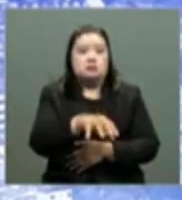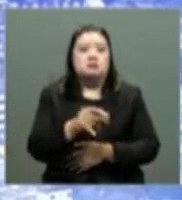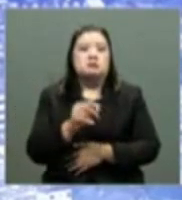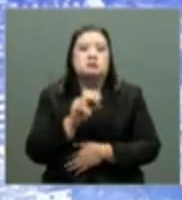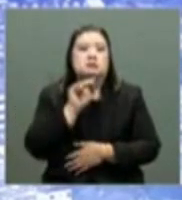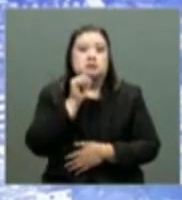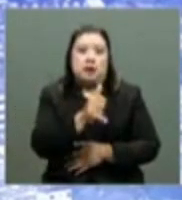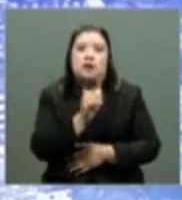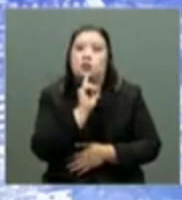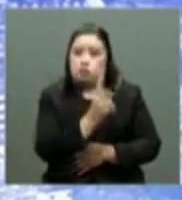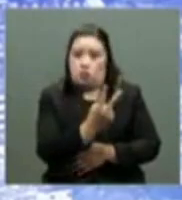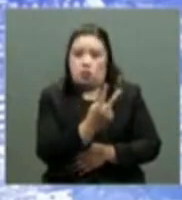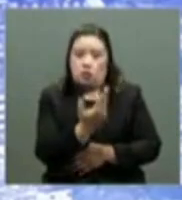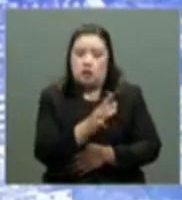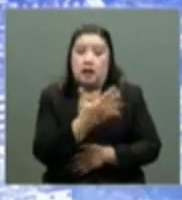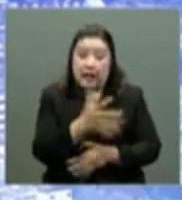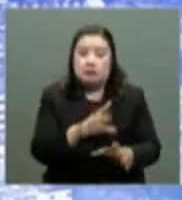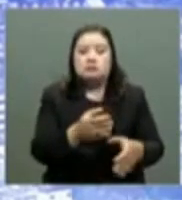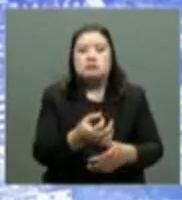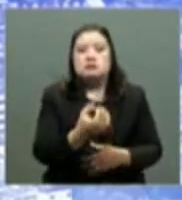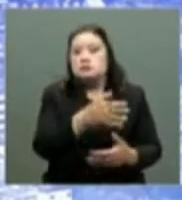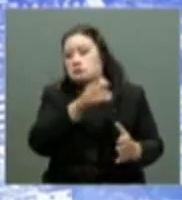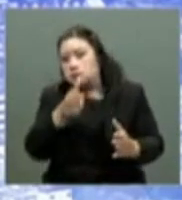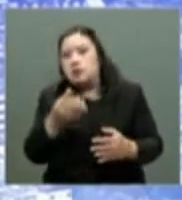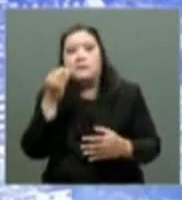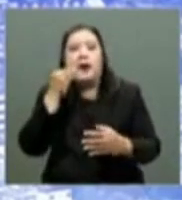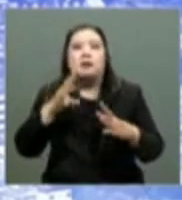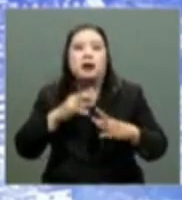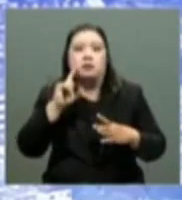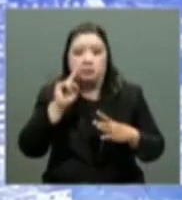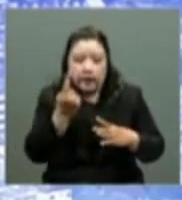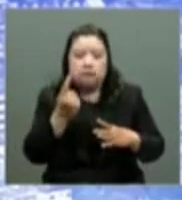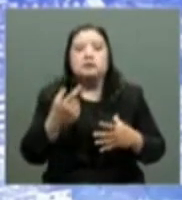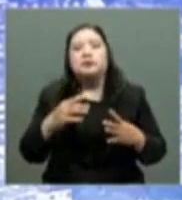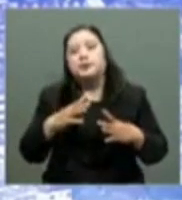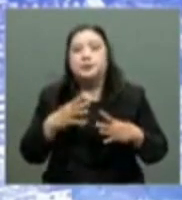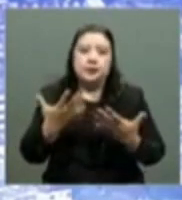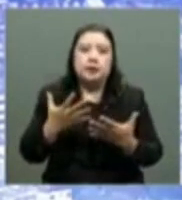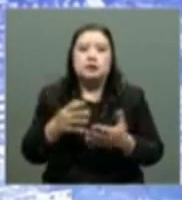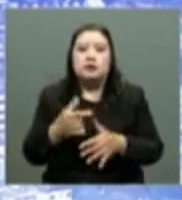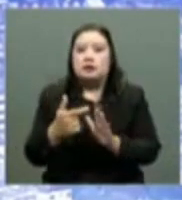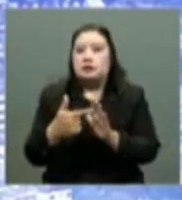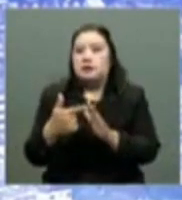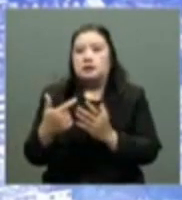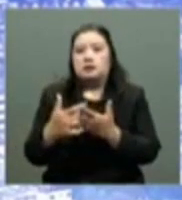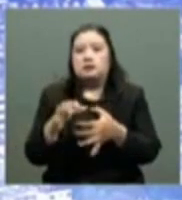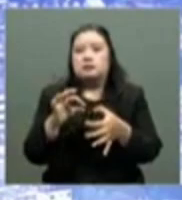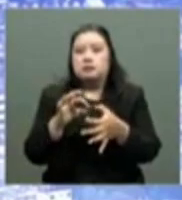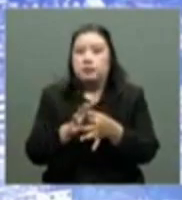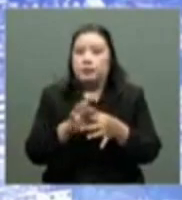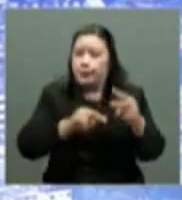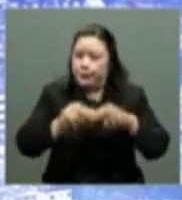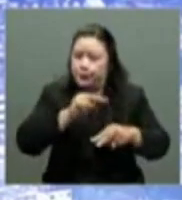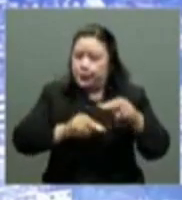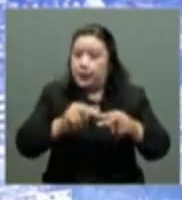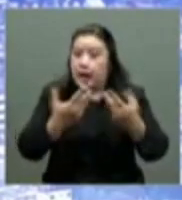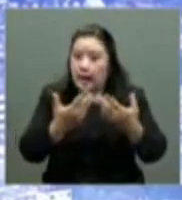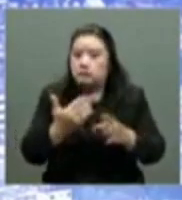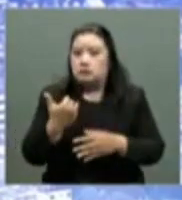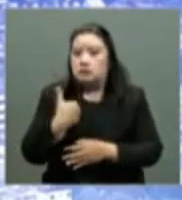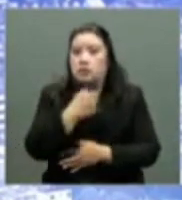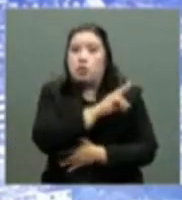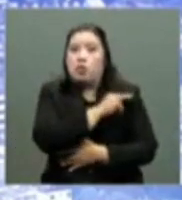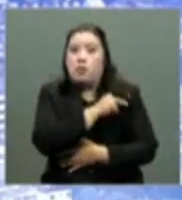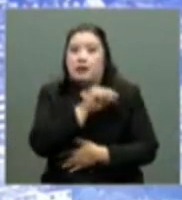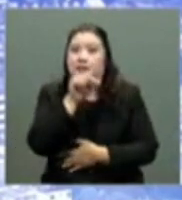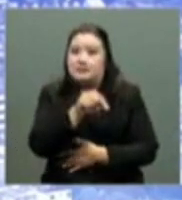าตัวที่บ้านวันที่17มีนาก็ได้รับการส่งตรวจหาเชื้อได้เข้ารับการรักษาในโรงพยาบ